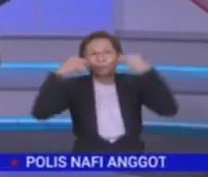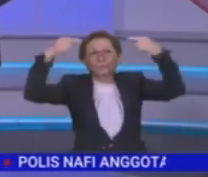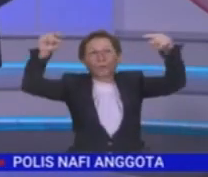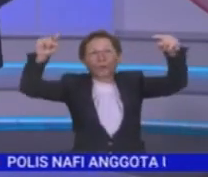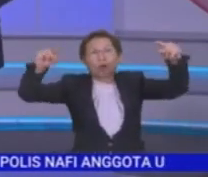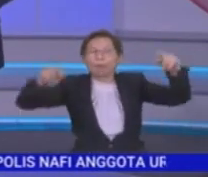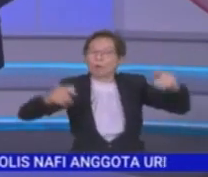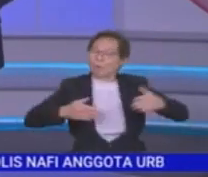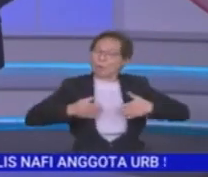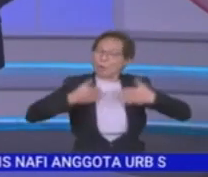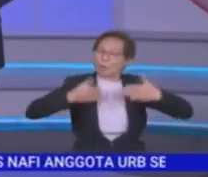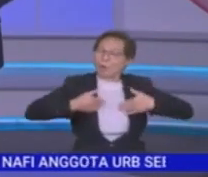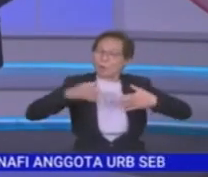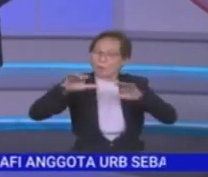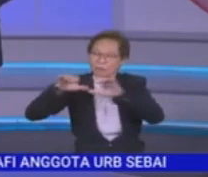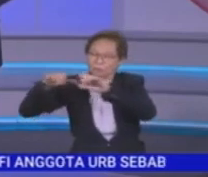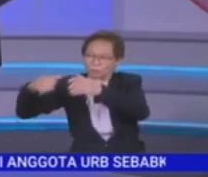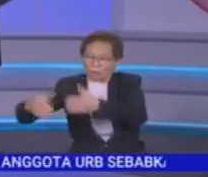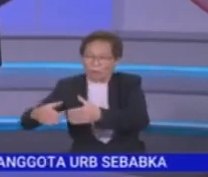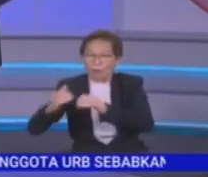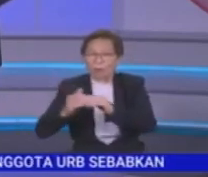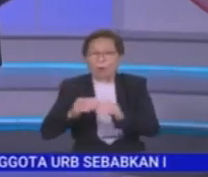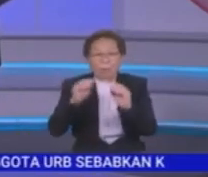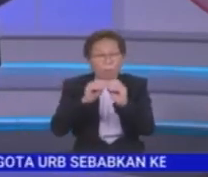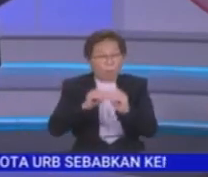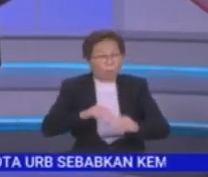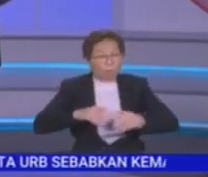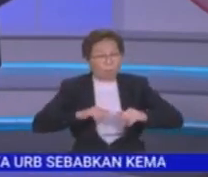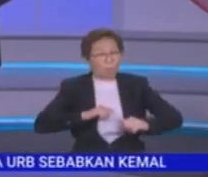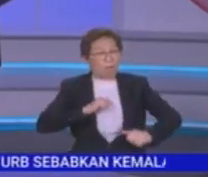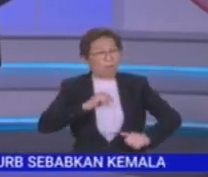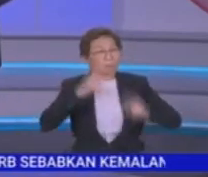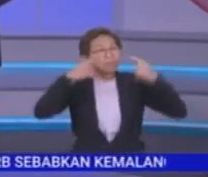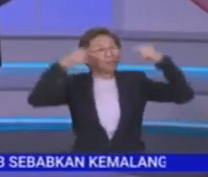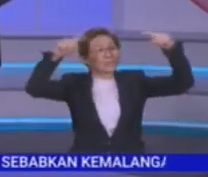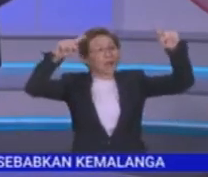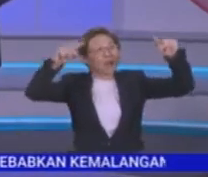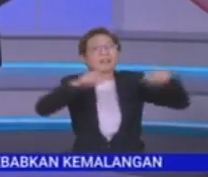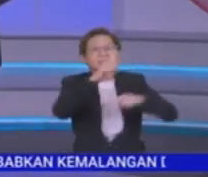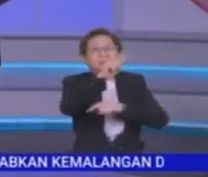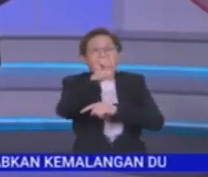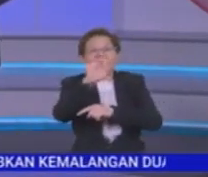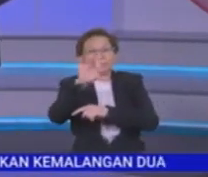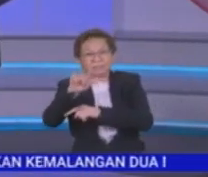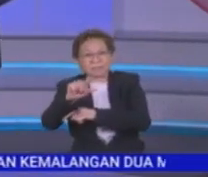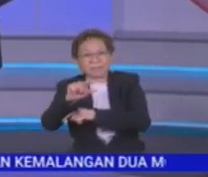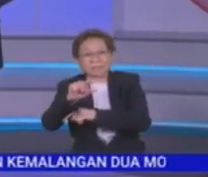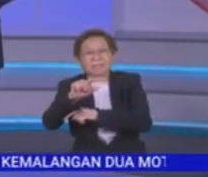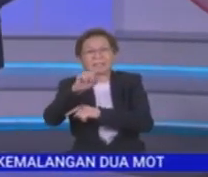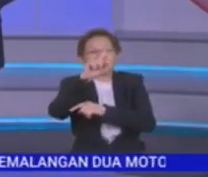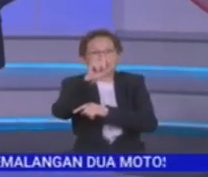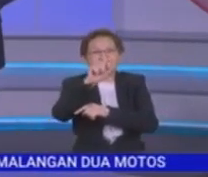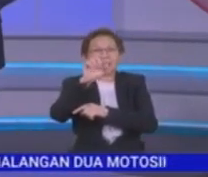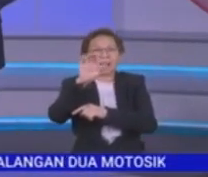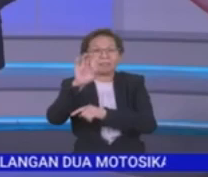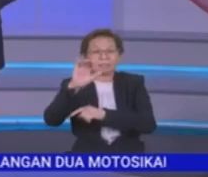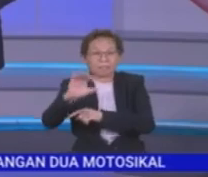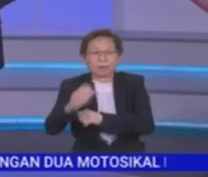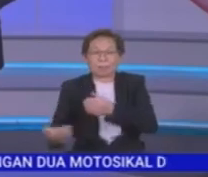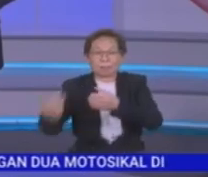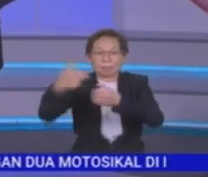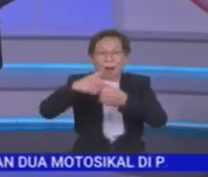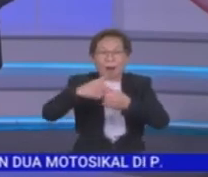pencapaian yang menggembirakan buat pasukan. Lebih membanggakan, pencapaian itu juga membolehkan TFC mengesahkan slot ke